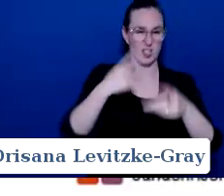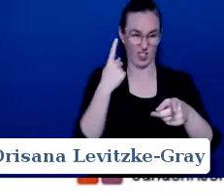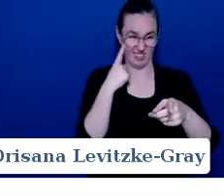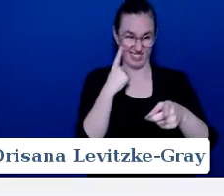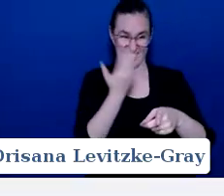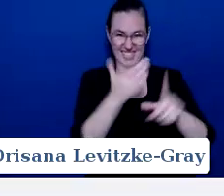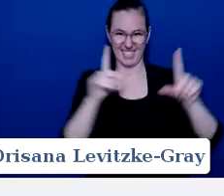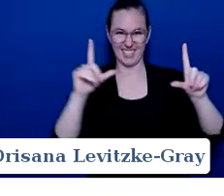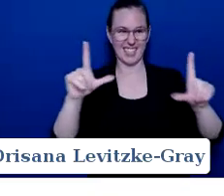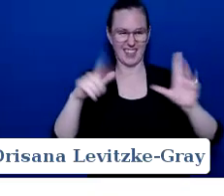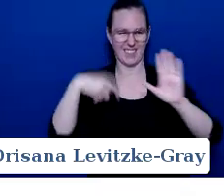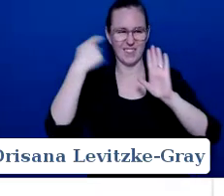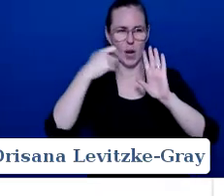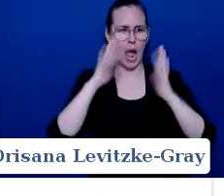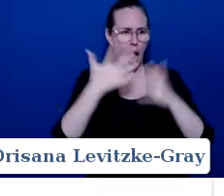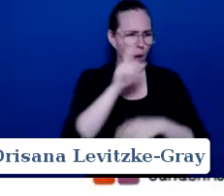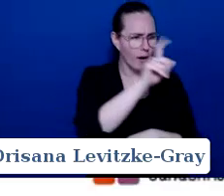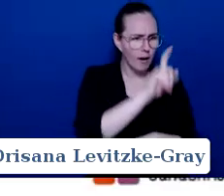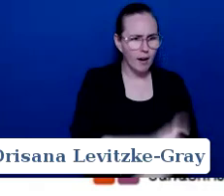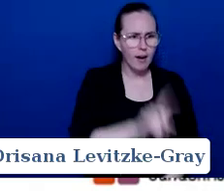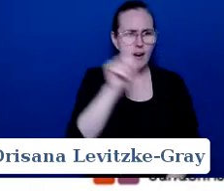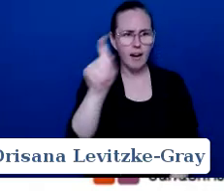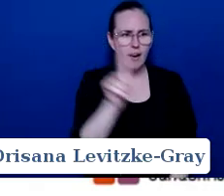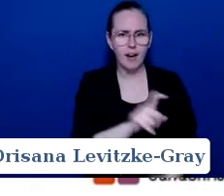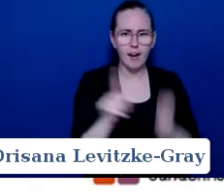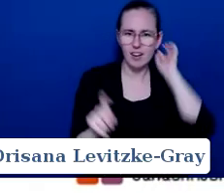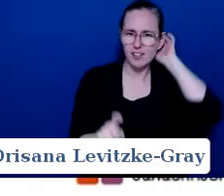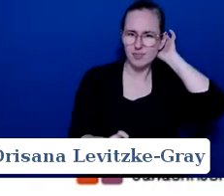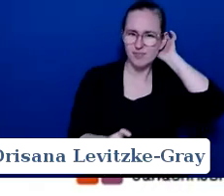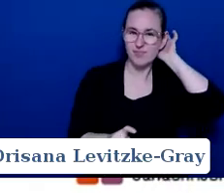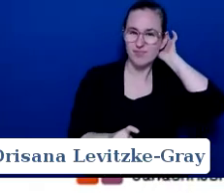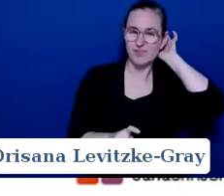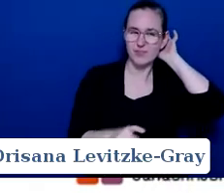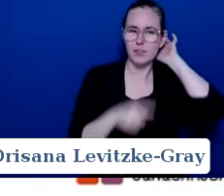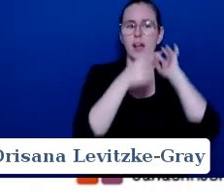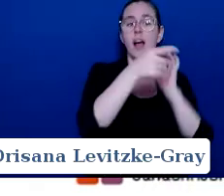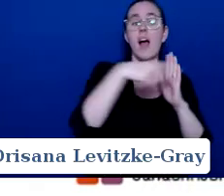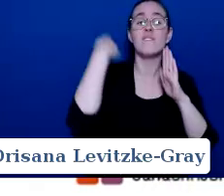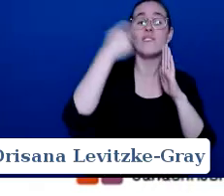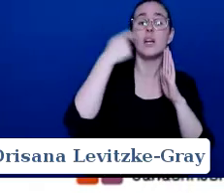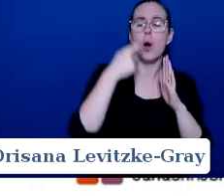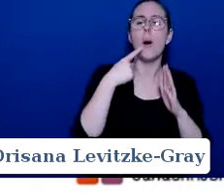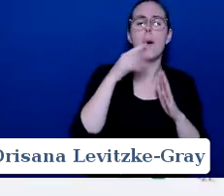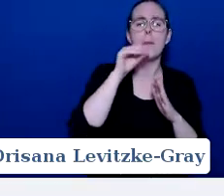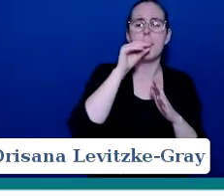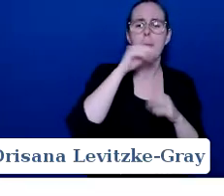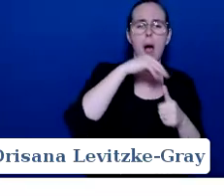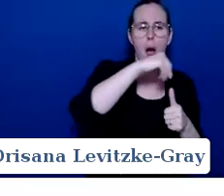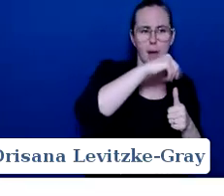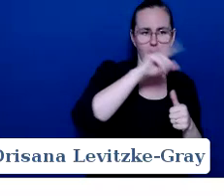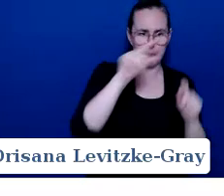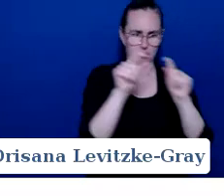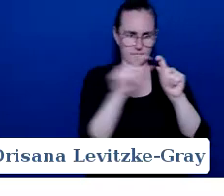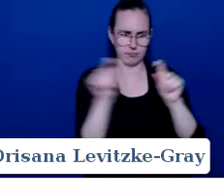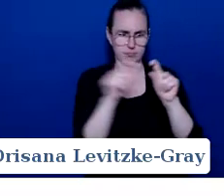Explanation is in Armenian, of course, but there is an English transcript below. E-disability համակարգ, լրացնել դիմում,